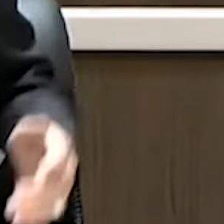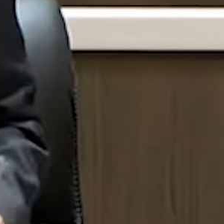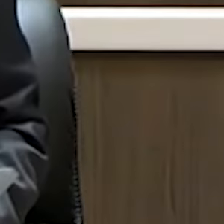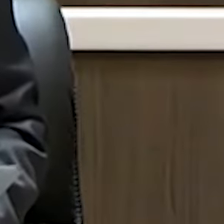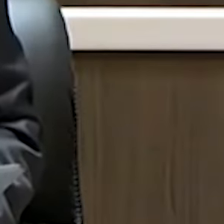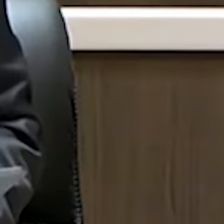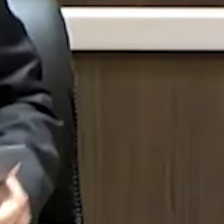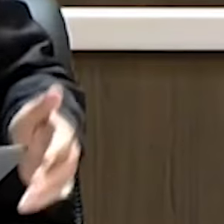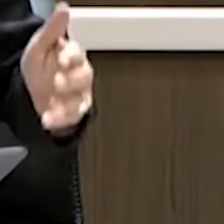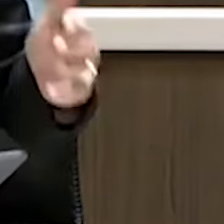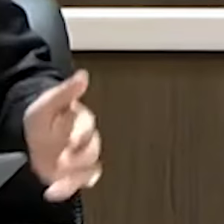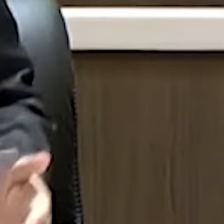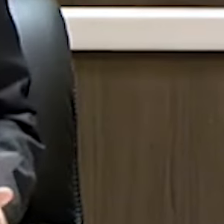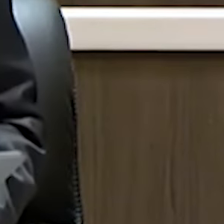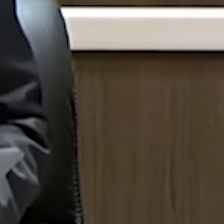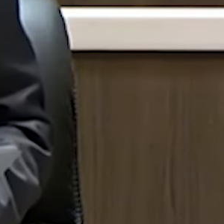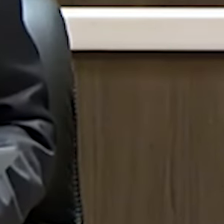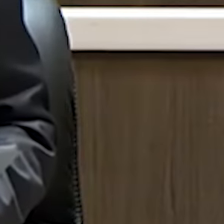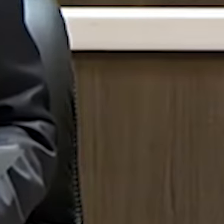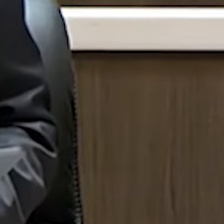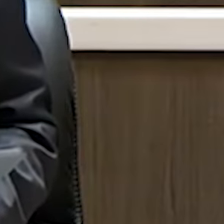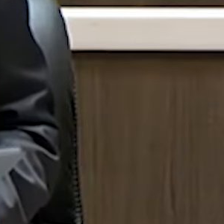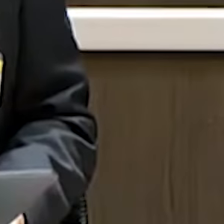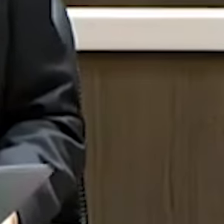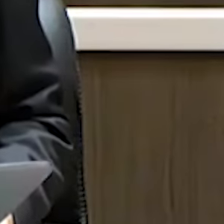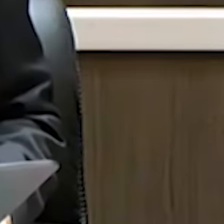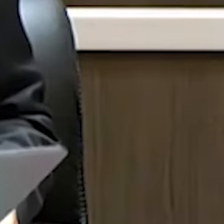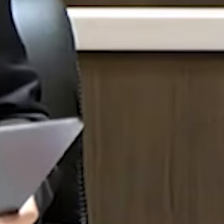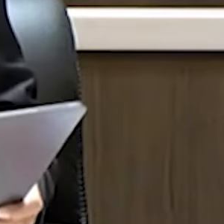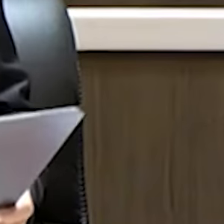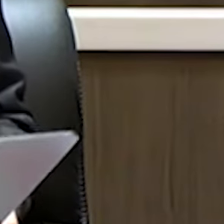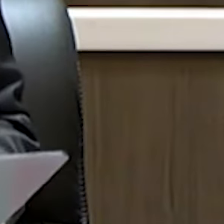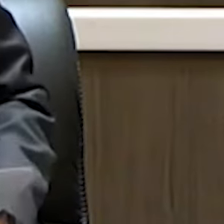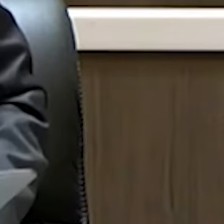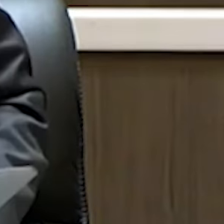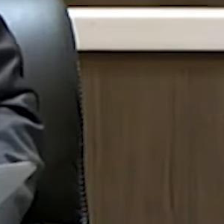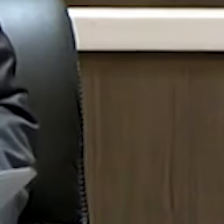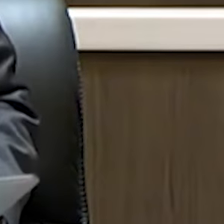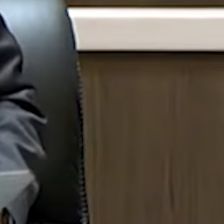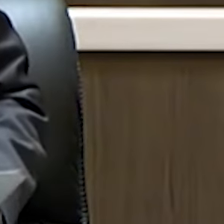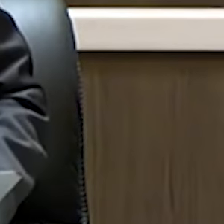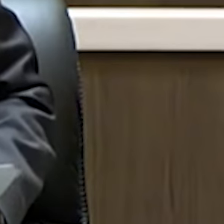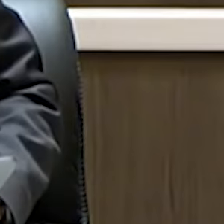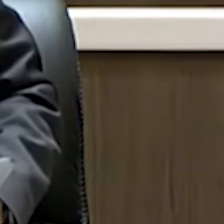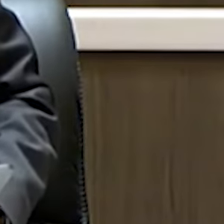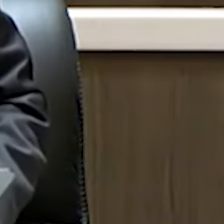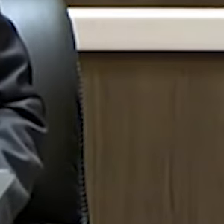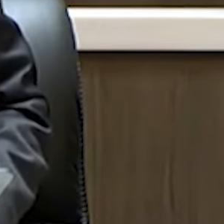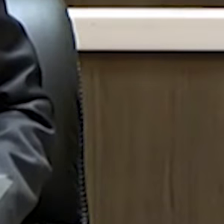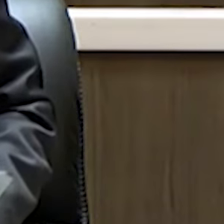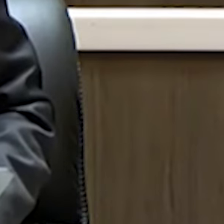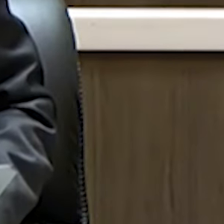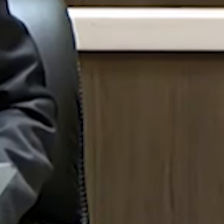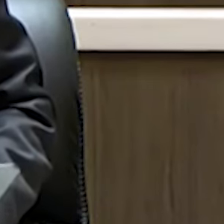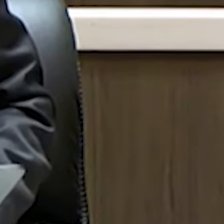3จังหวัดชายแดนภาคใต้อาจจะเป็นประโยชน์ในการแก้ปัญหาก็ได้ประเทศที่ก็ปกครองในระบบคอมมิวนิสต์อย่างประเทศสาธารณประชาชนจี